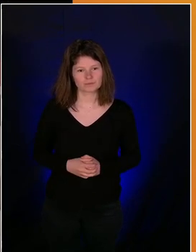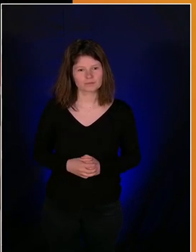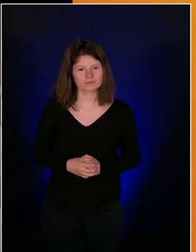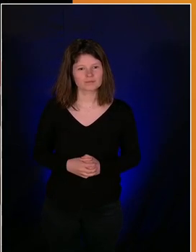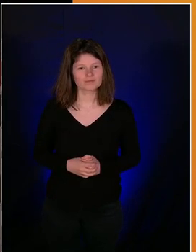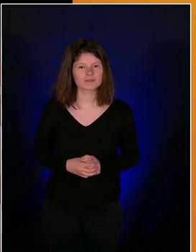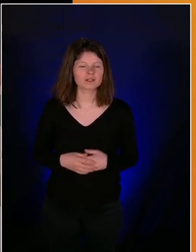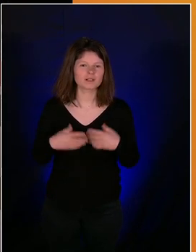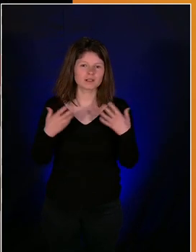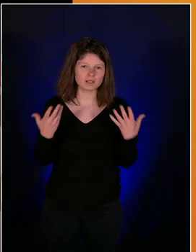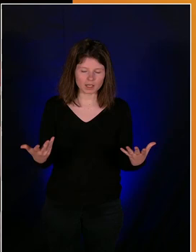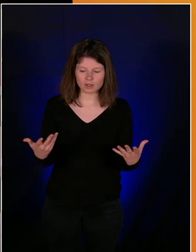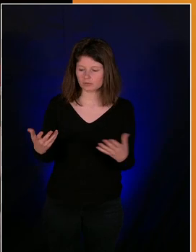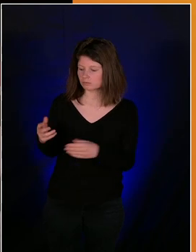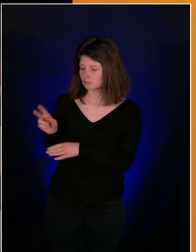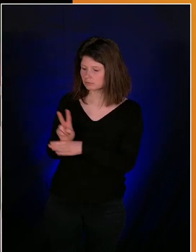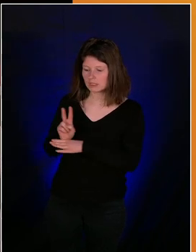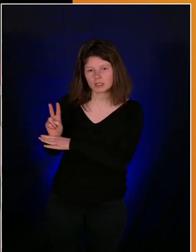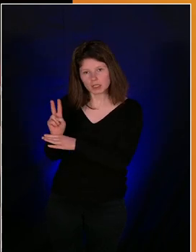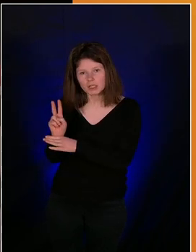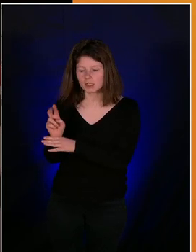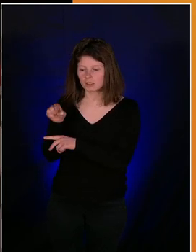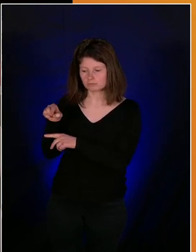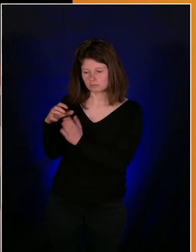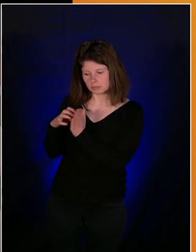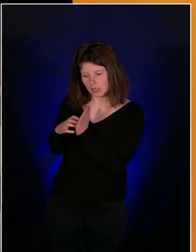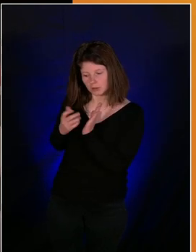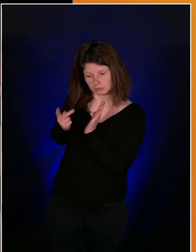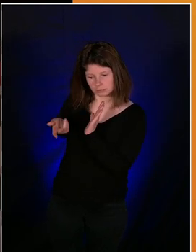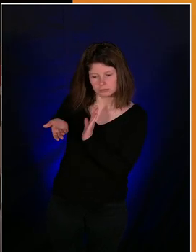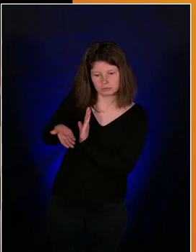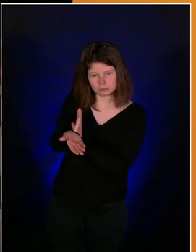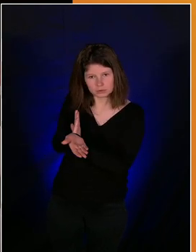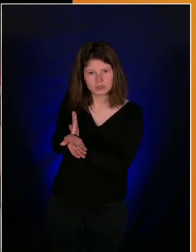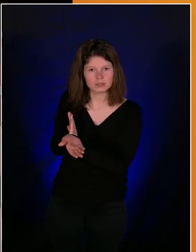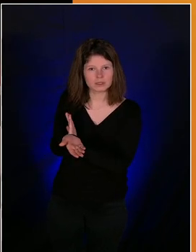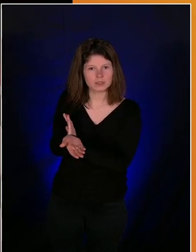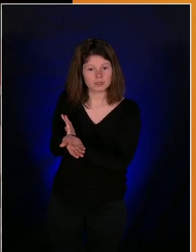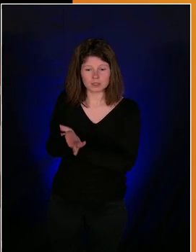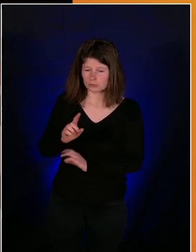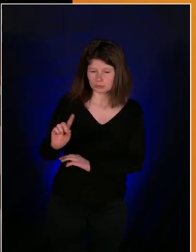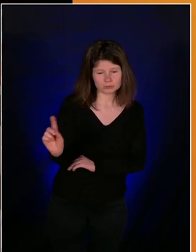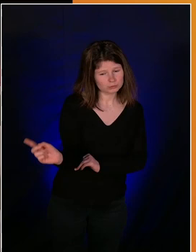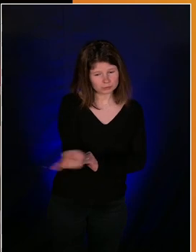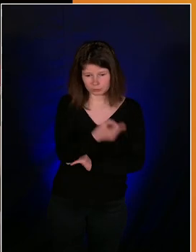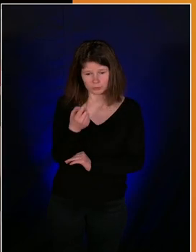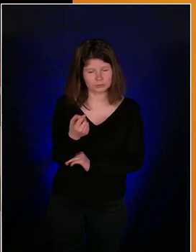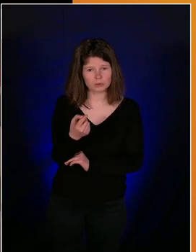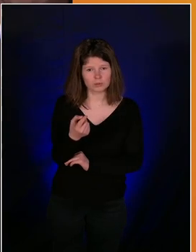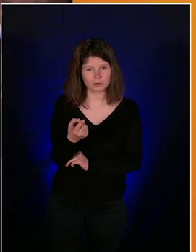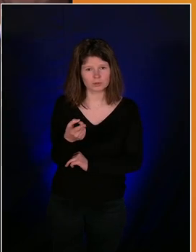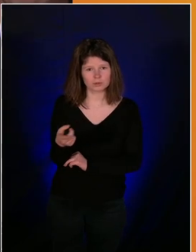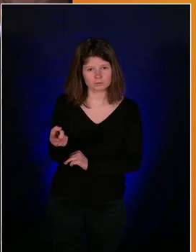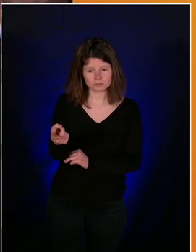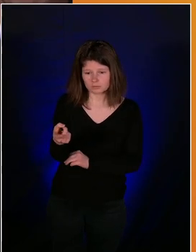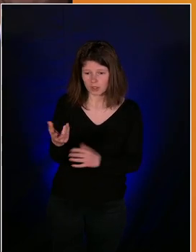Alors, à l'image du message des délégués, à l'image du message que toutes et tous vous avez souhaité passer à travers